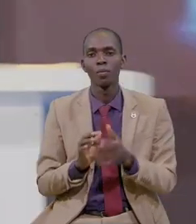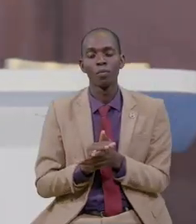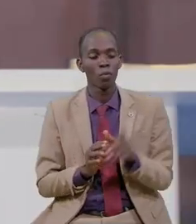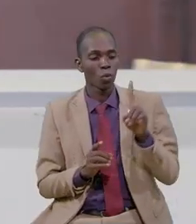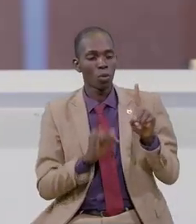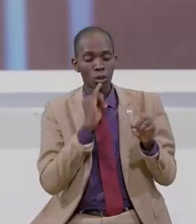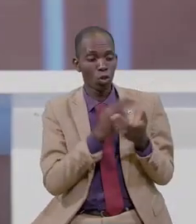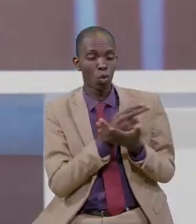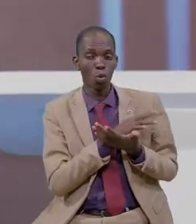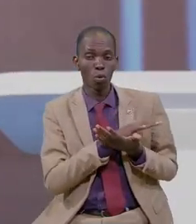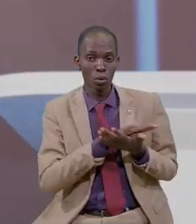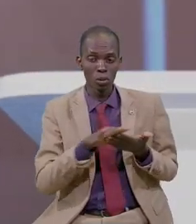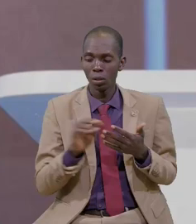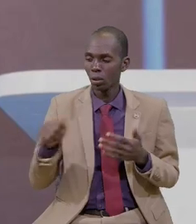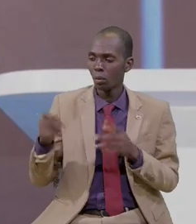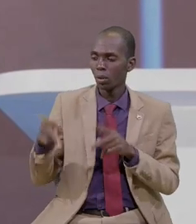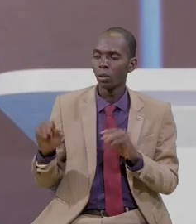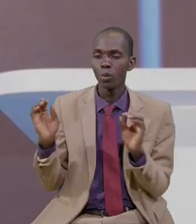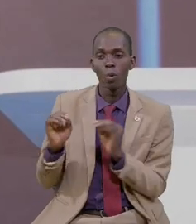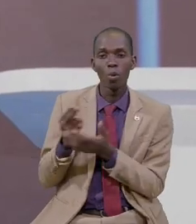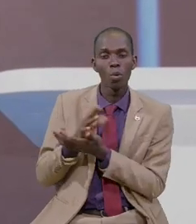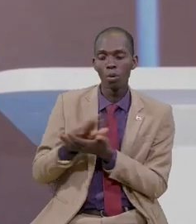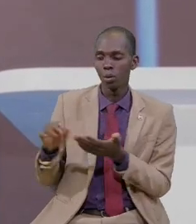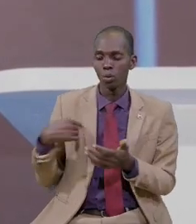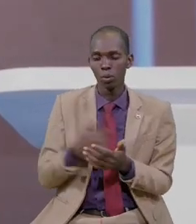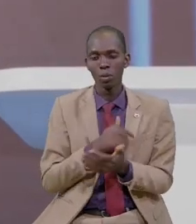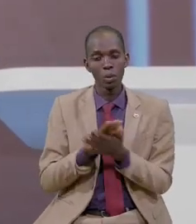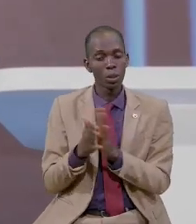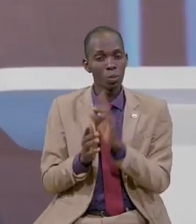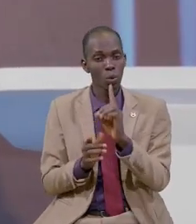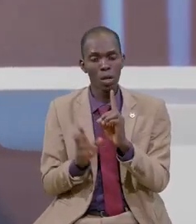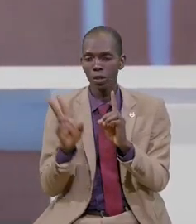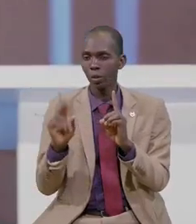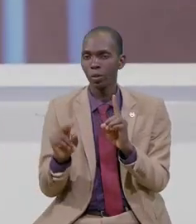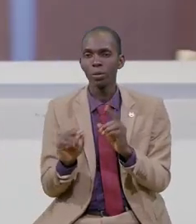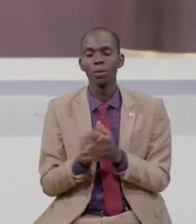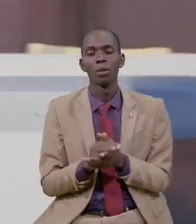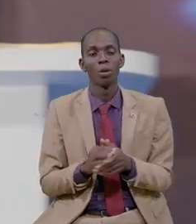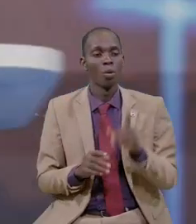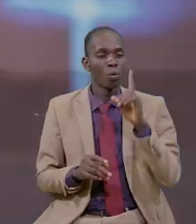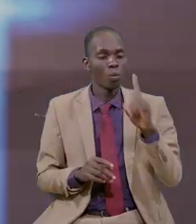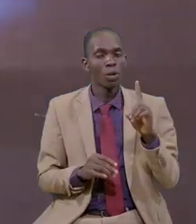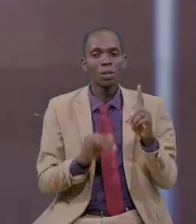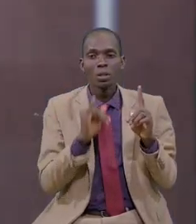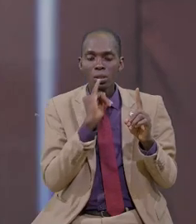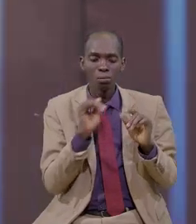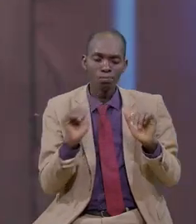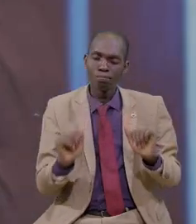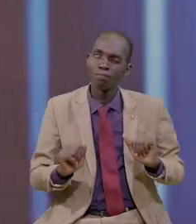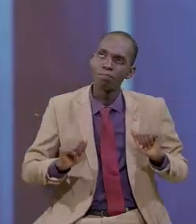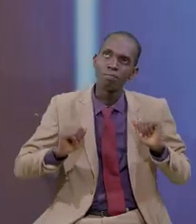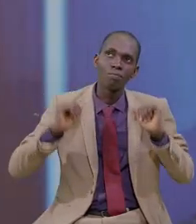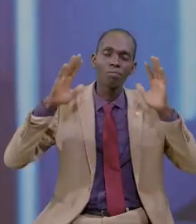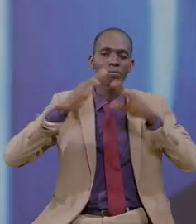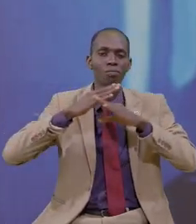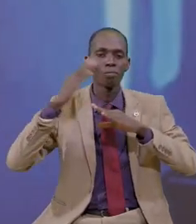L'un est saint et l'autre est non saint, nous sommes un, non? L'un est dédié à